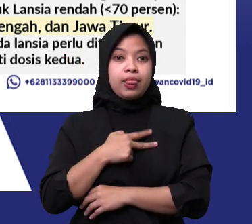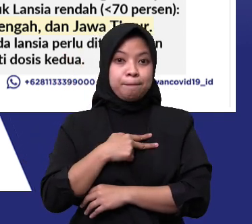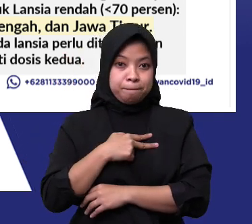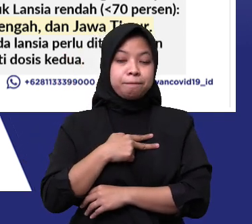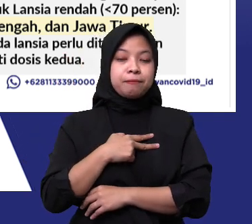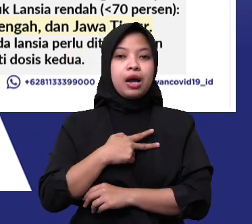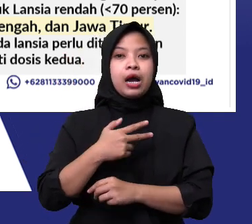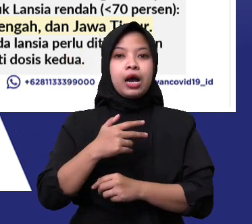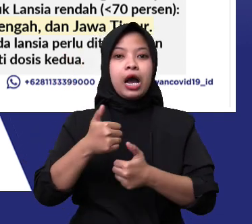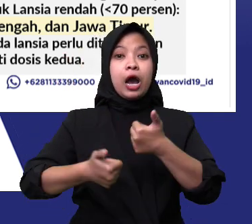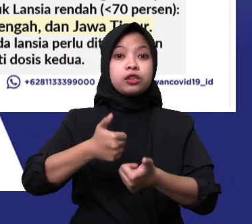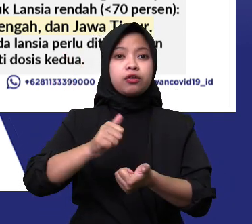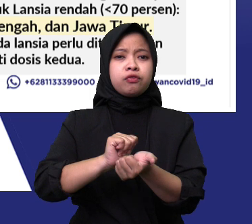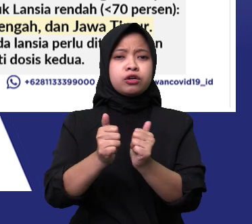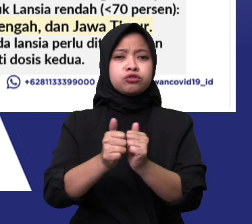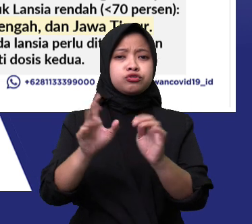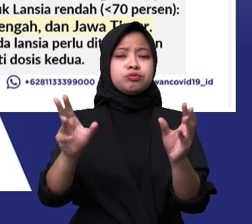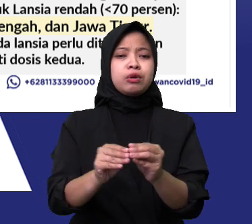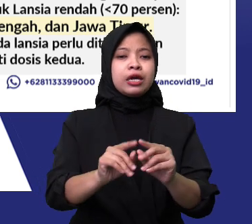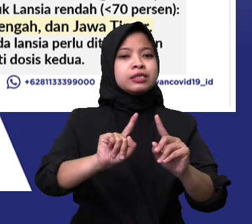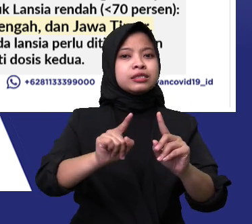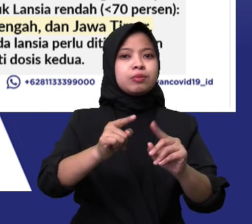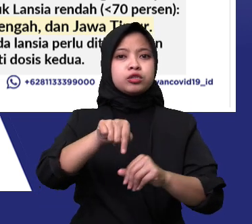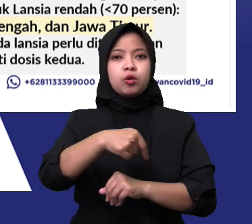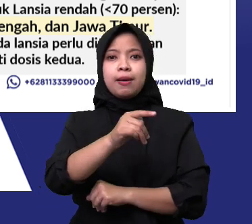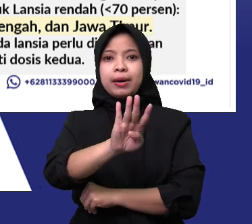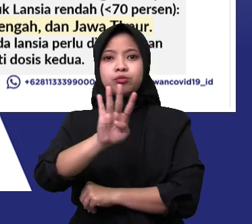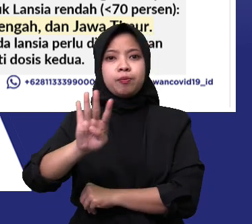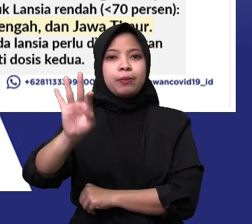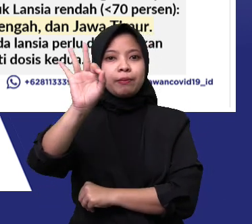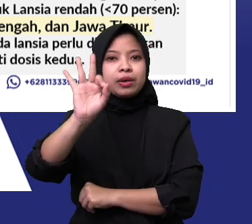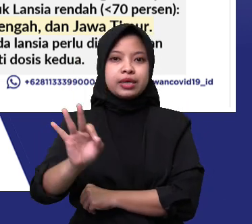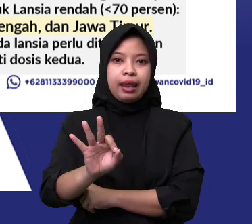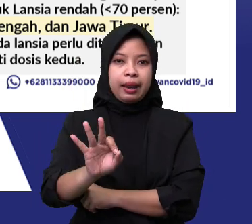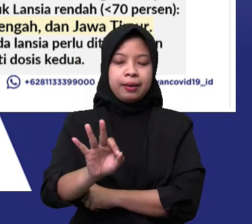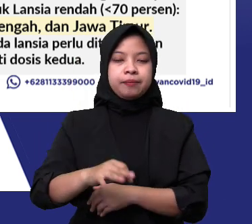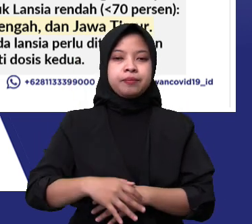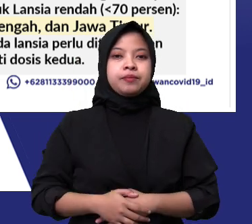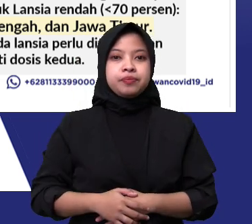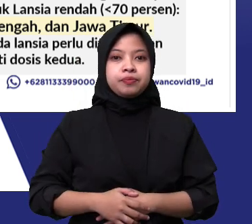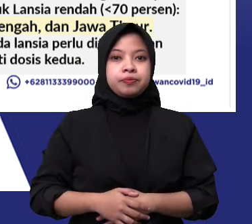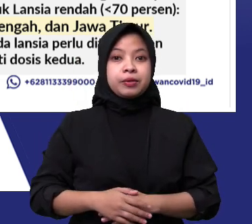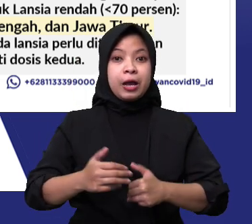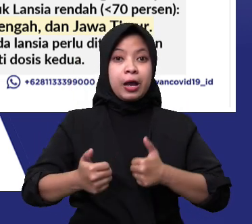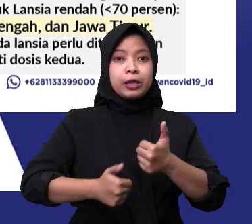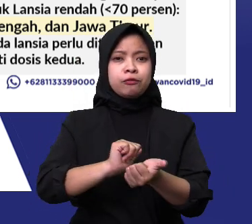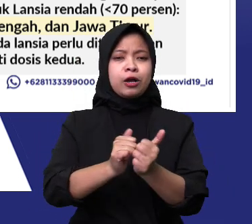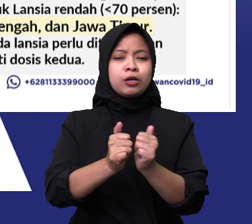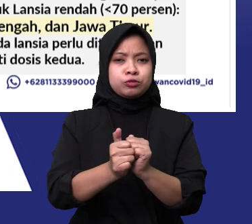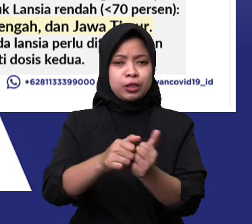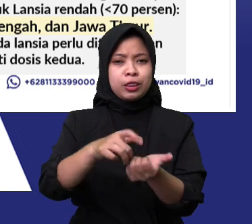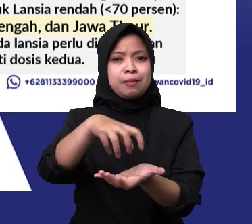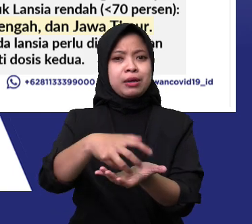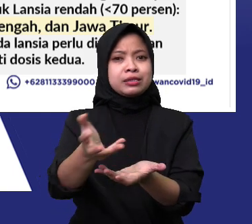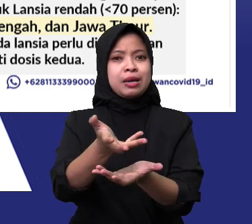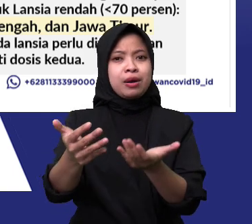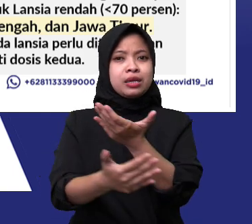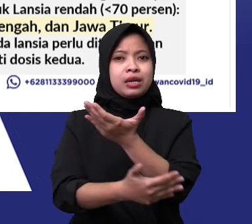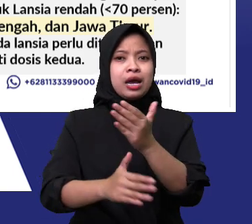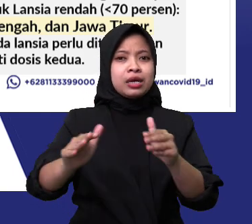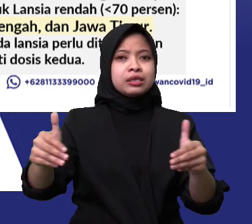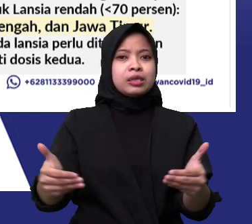kasus aktifnya masih sebesar 11,44%. Disusul kasus aktif yang masih tinggi juga ditemui di